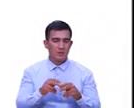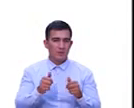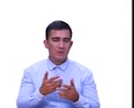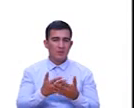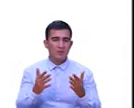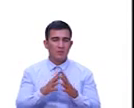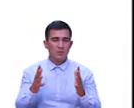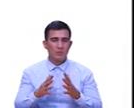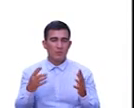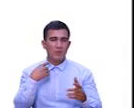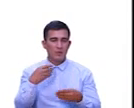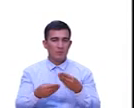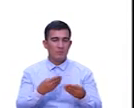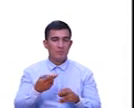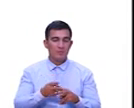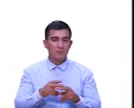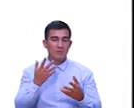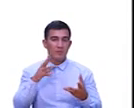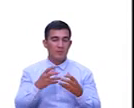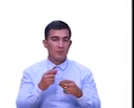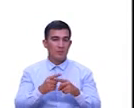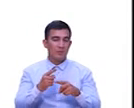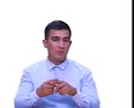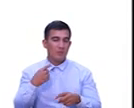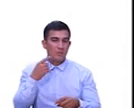berilgan kattaliklarning son qiymatini qo'yib hisoblasak bo'ladi.